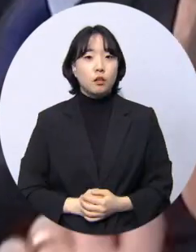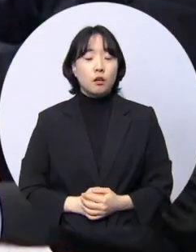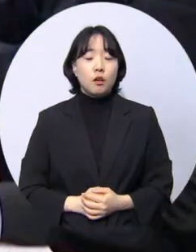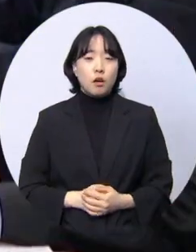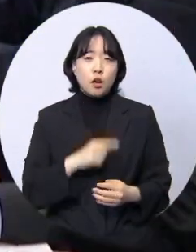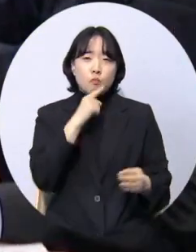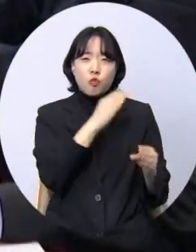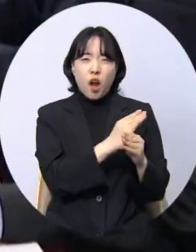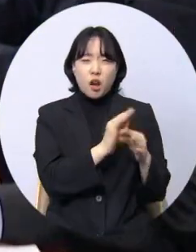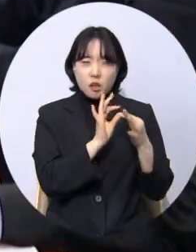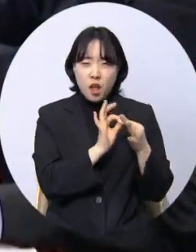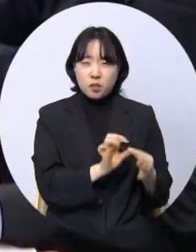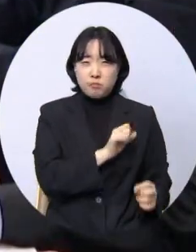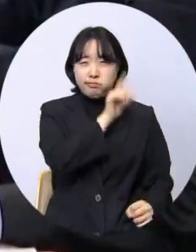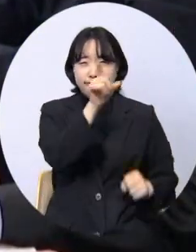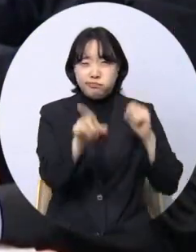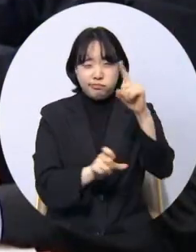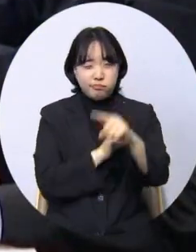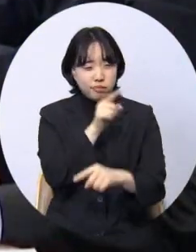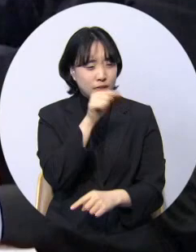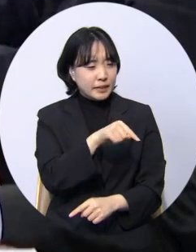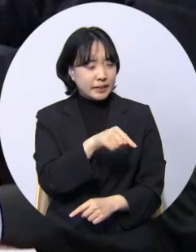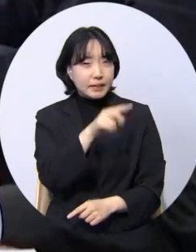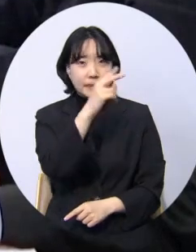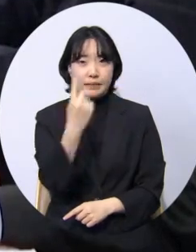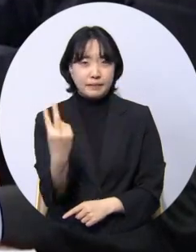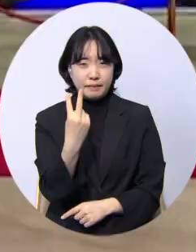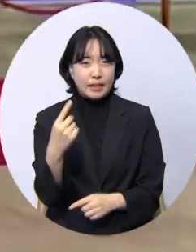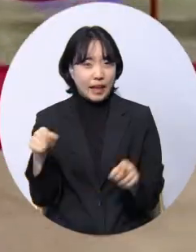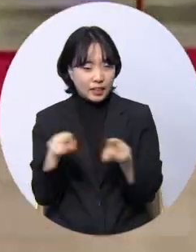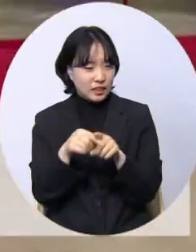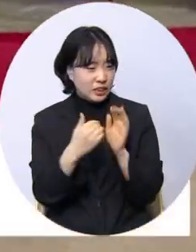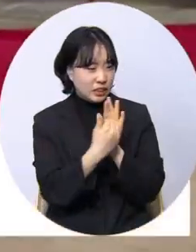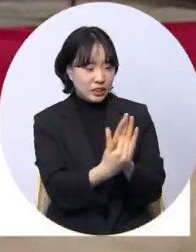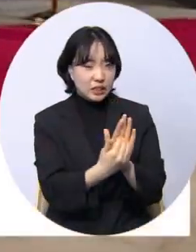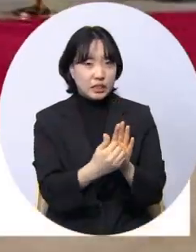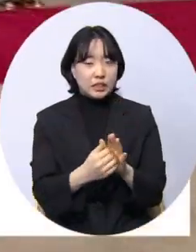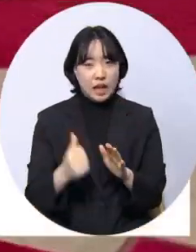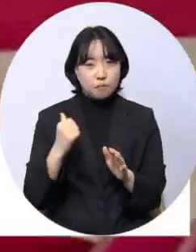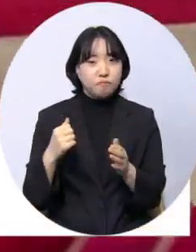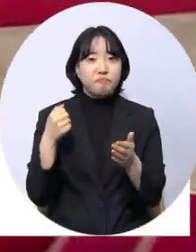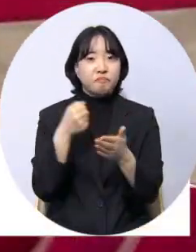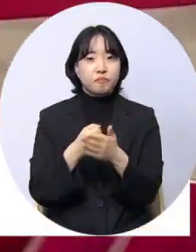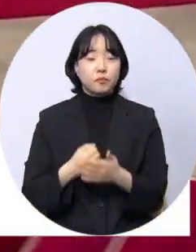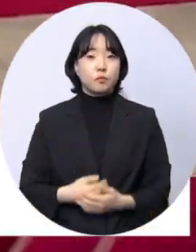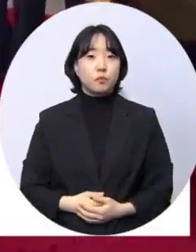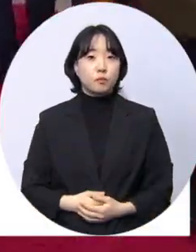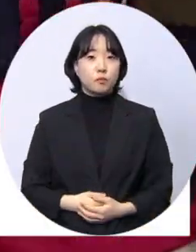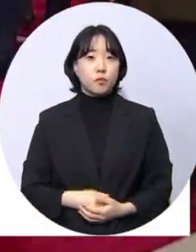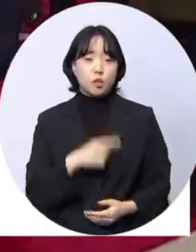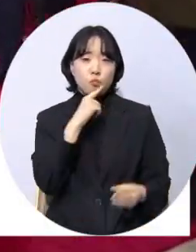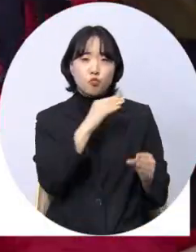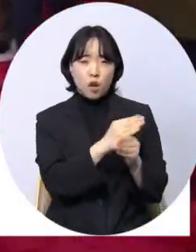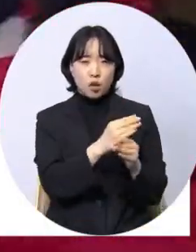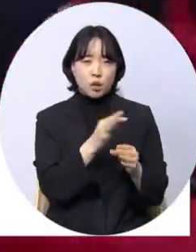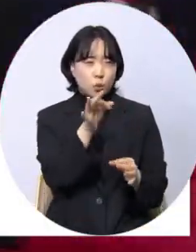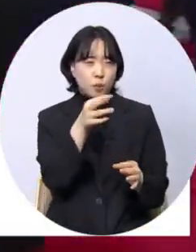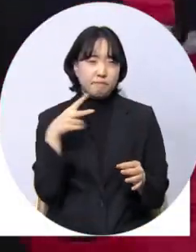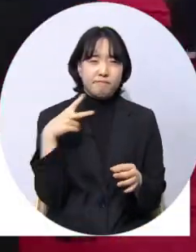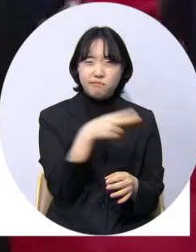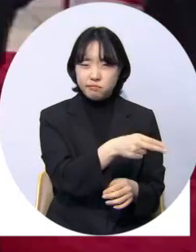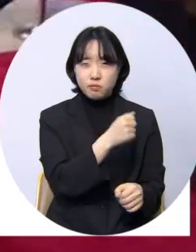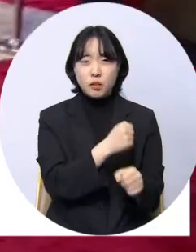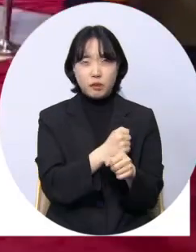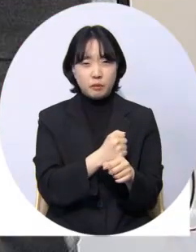도발에 반미 공조로 대응해 나가자고 약속했습니다 북한의 불법 자금과 군사협력 차단을 위한 외교적 노력을